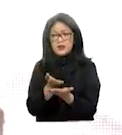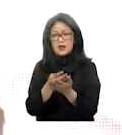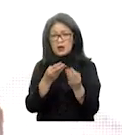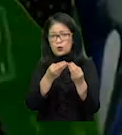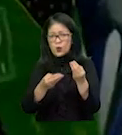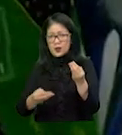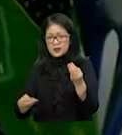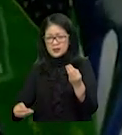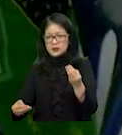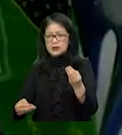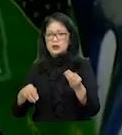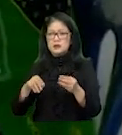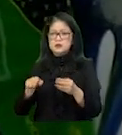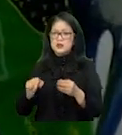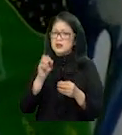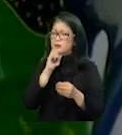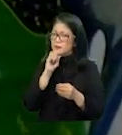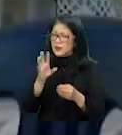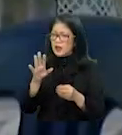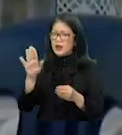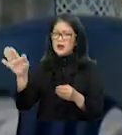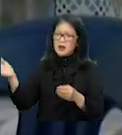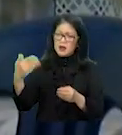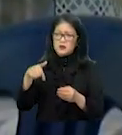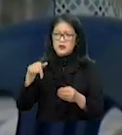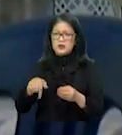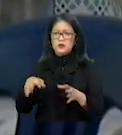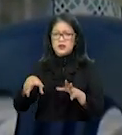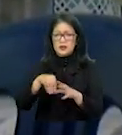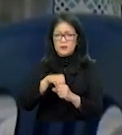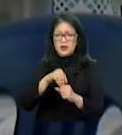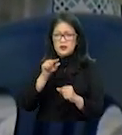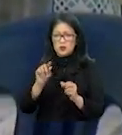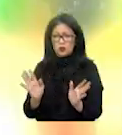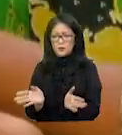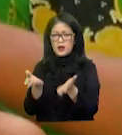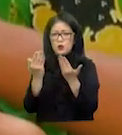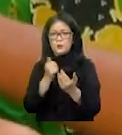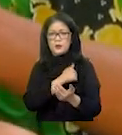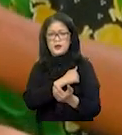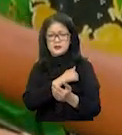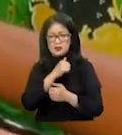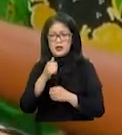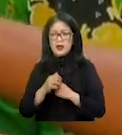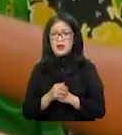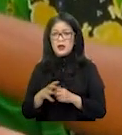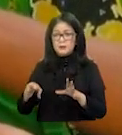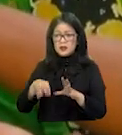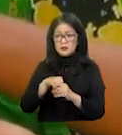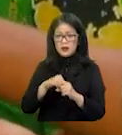berkiprah di tingkat nasional serta dapat bersinergi dan berkolaborasi untuk membangun bangsa. Kontribusi dari